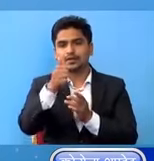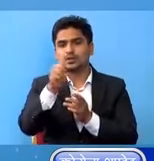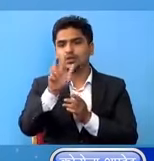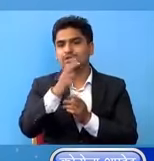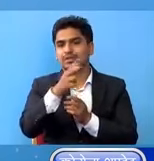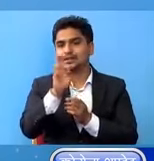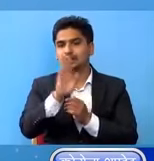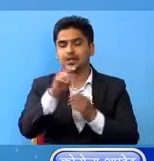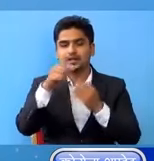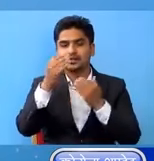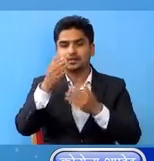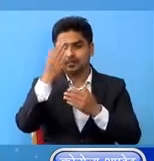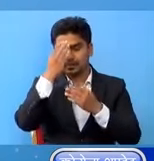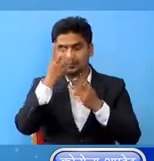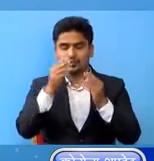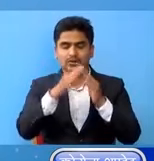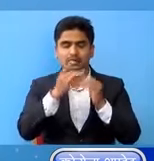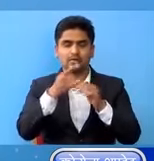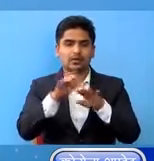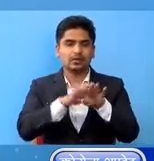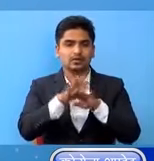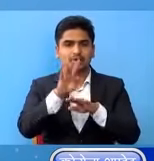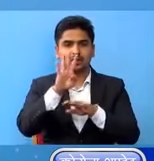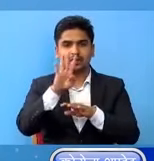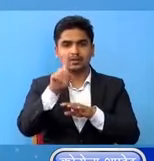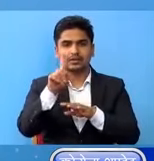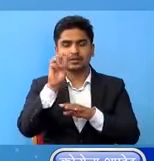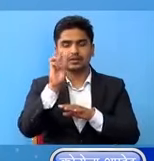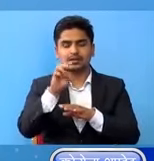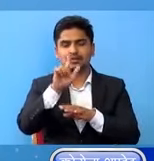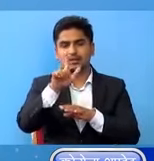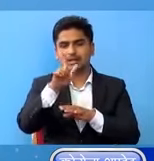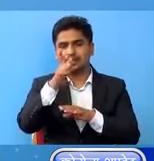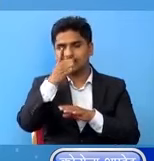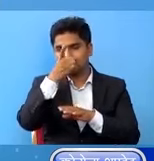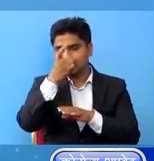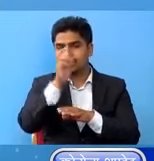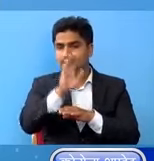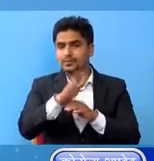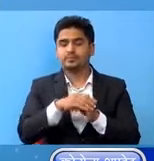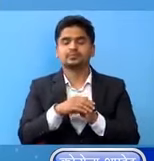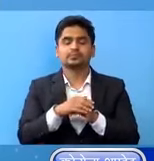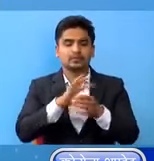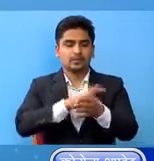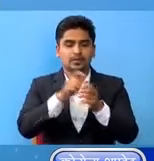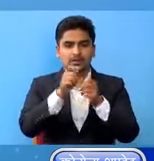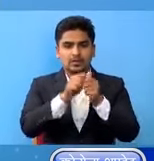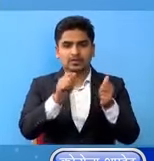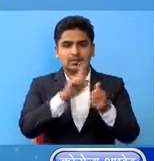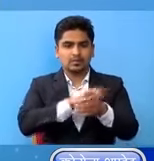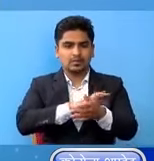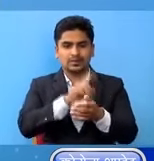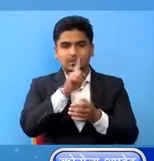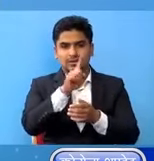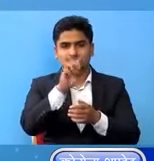छ। आजसम्म डिस्चार्ज हुनेको संख्या 41,706। प्रदेशअनुसार प्रदेश